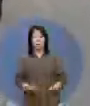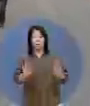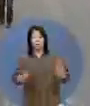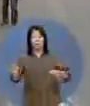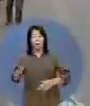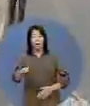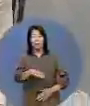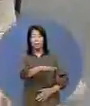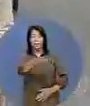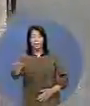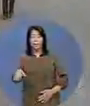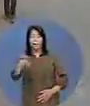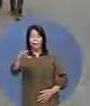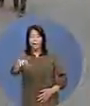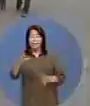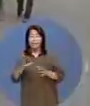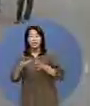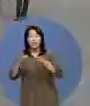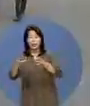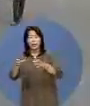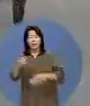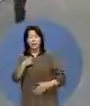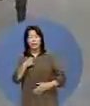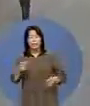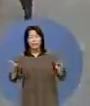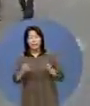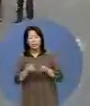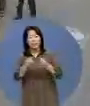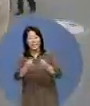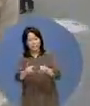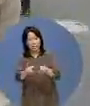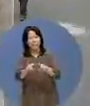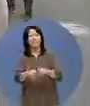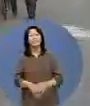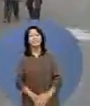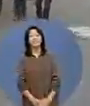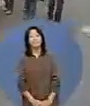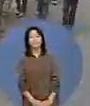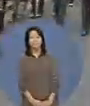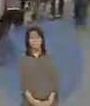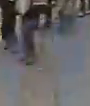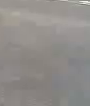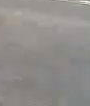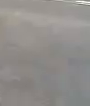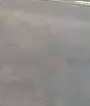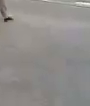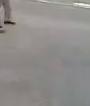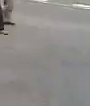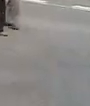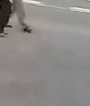今から皆さんが現地に向かうそうなので、私もご一緒したいと思います。